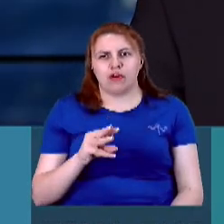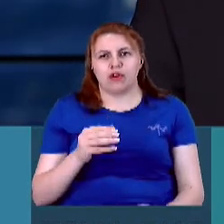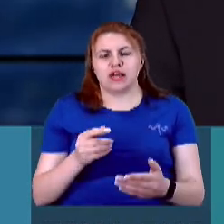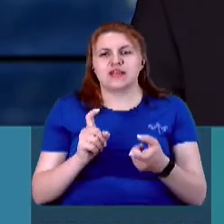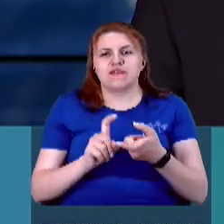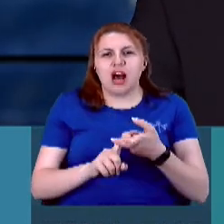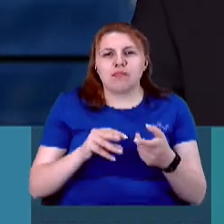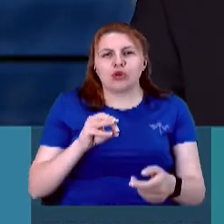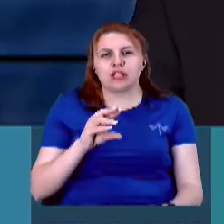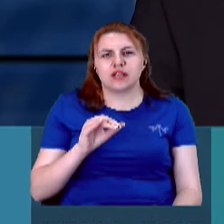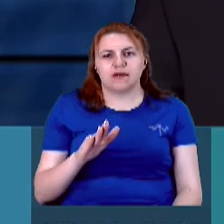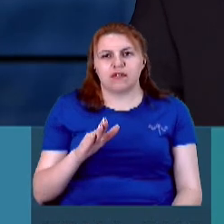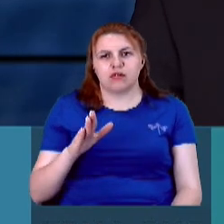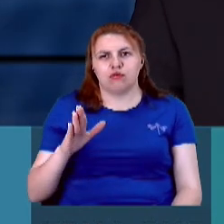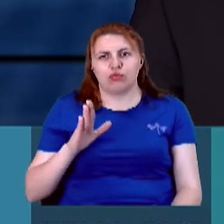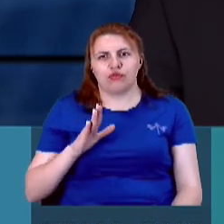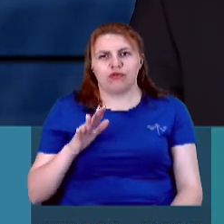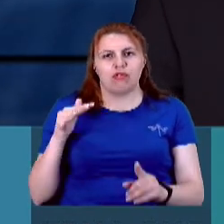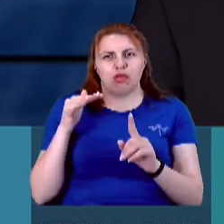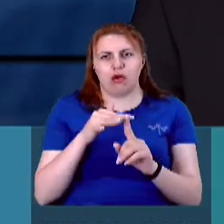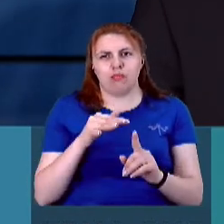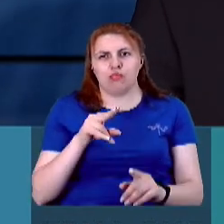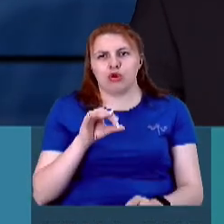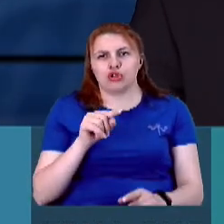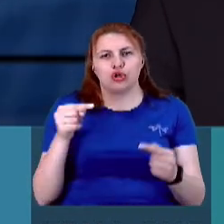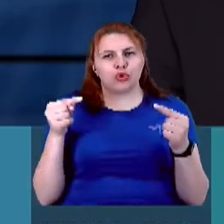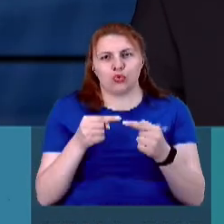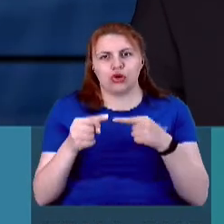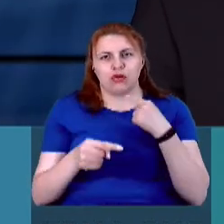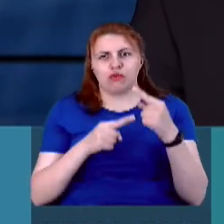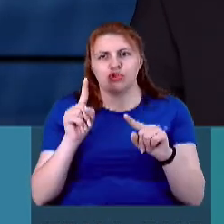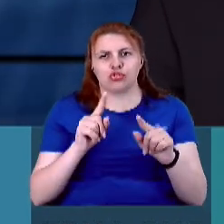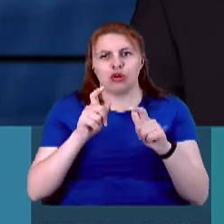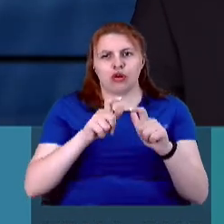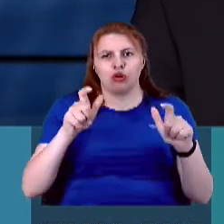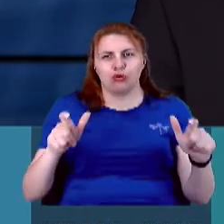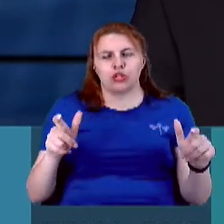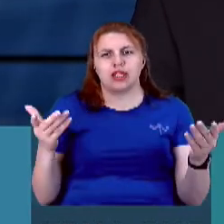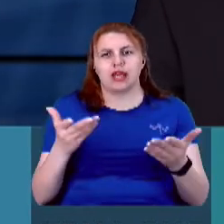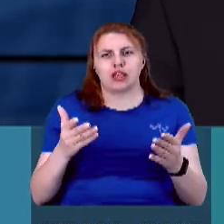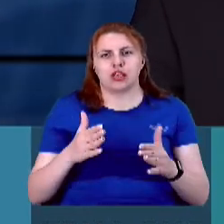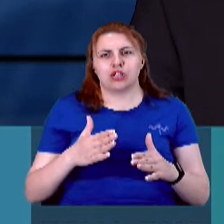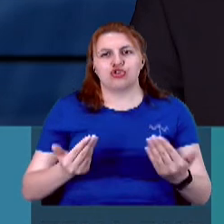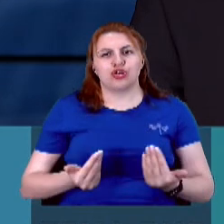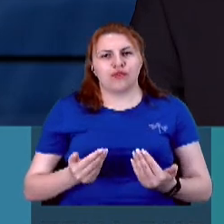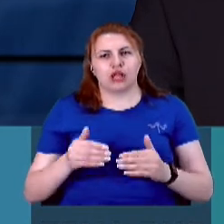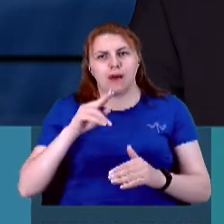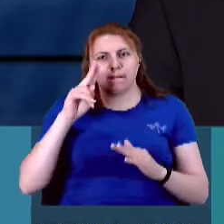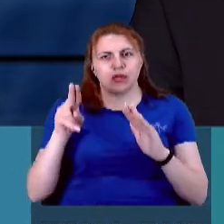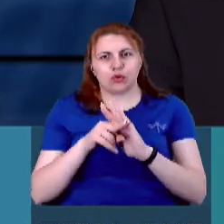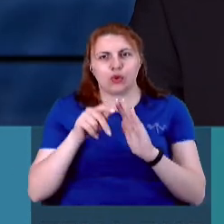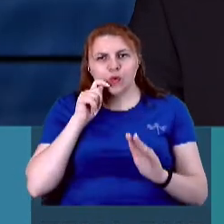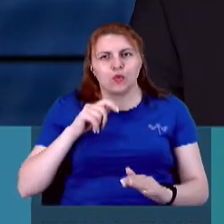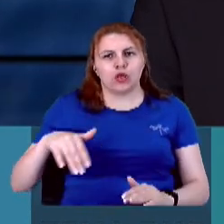був здійснений напад. Але про що він точно говорить, що люди, які живуть на підконтрольній Україні території